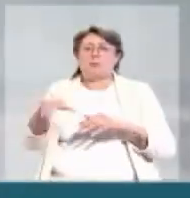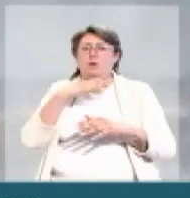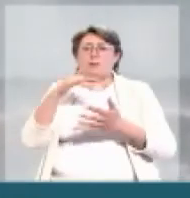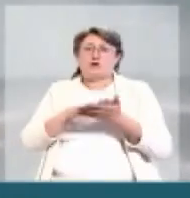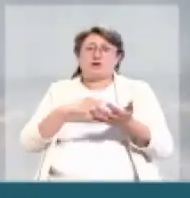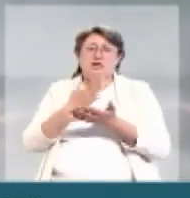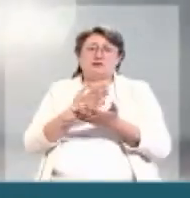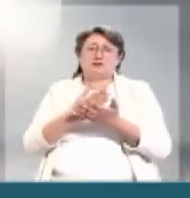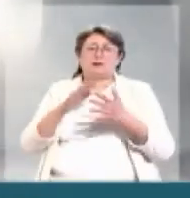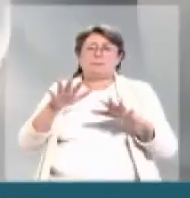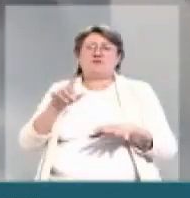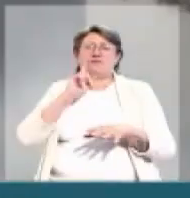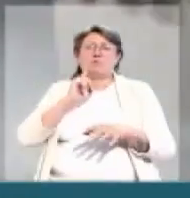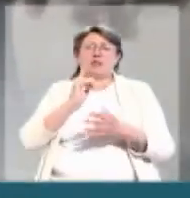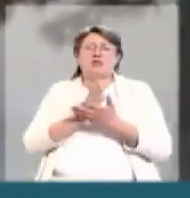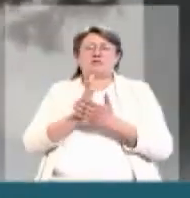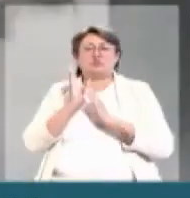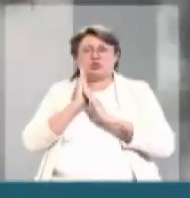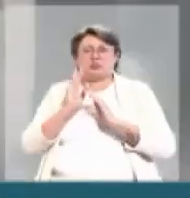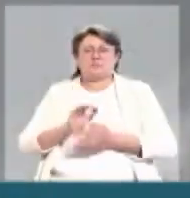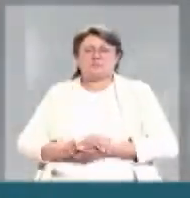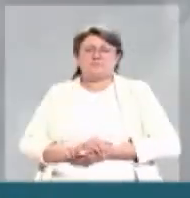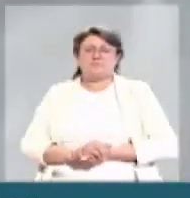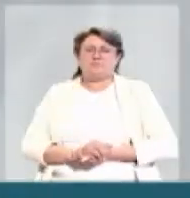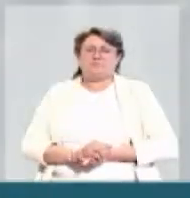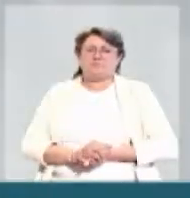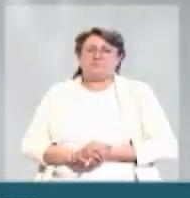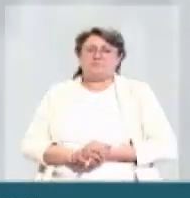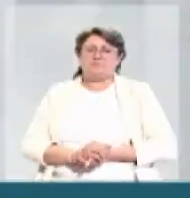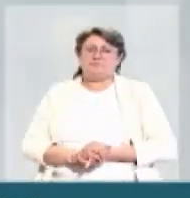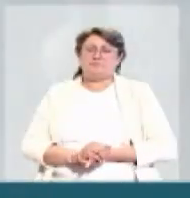продолжают находиться в пунктах временного размещения. Дмитрий Мушта, Диас Бессенов, телеканал Костанай.